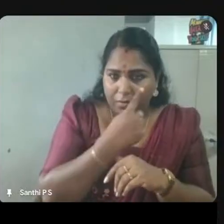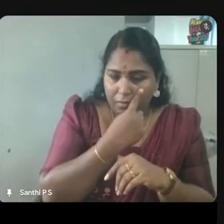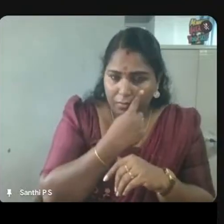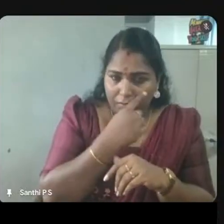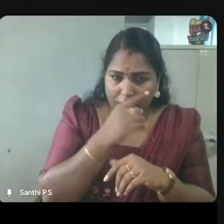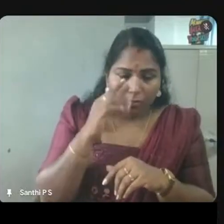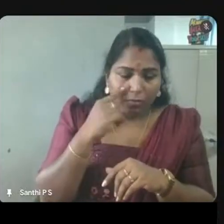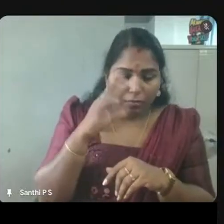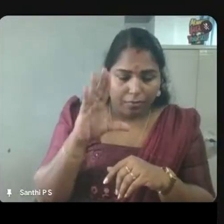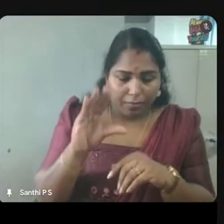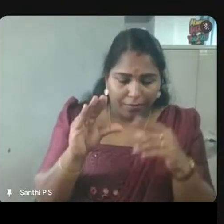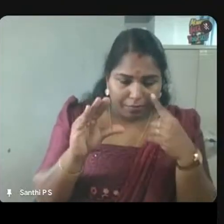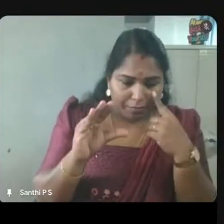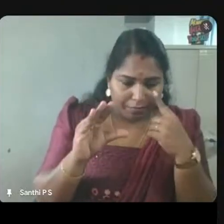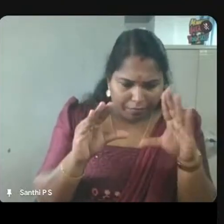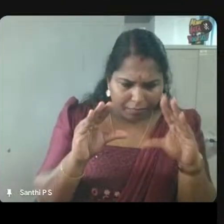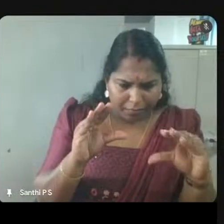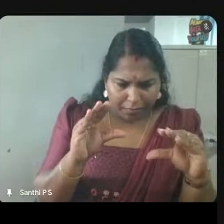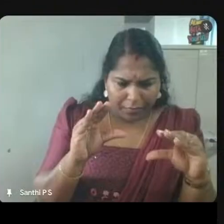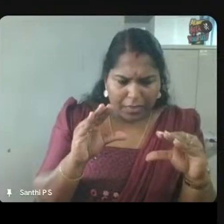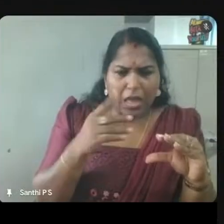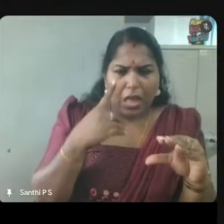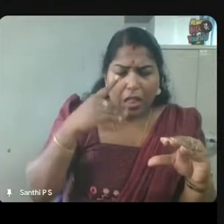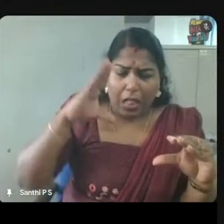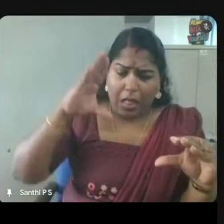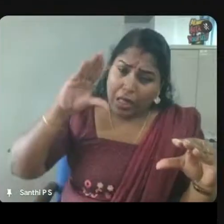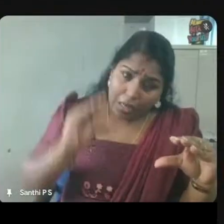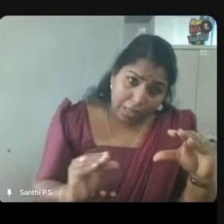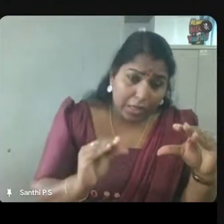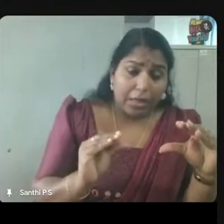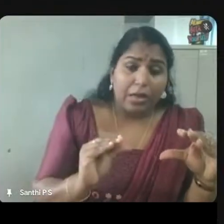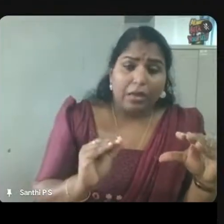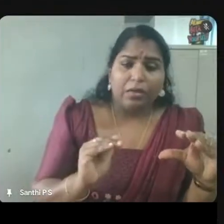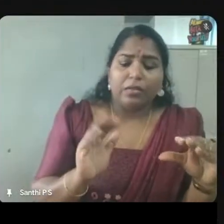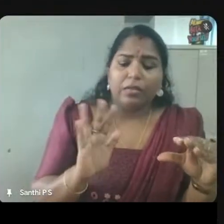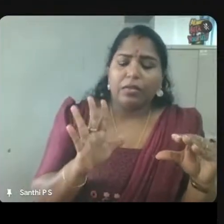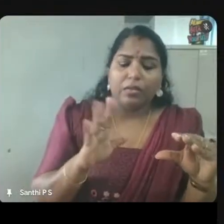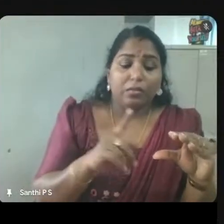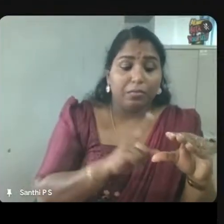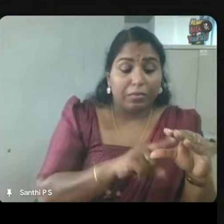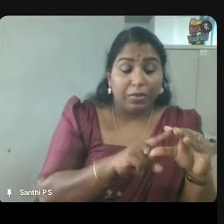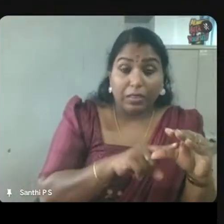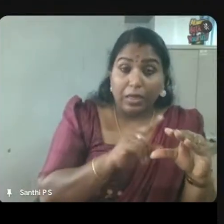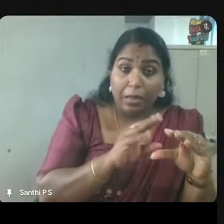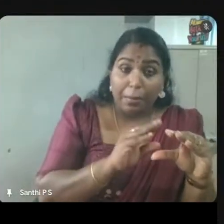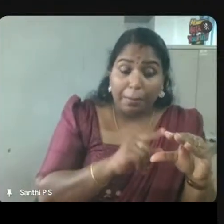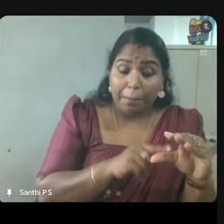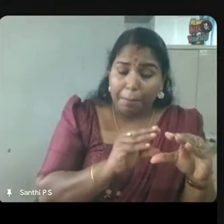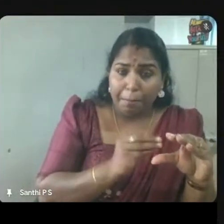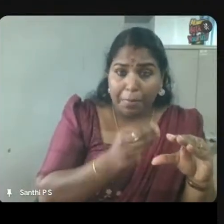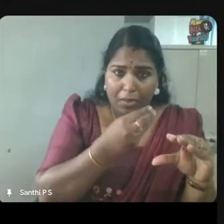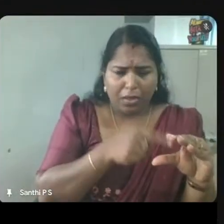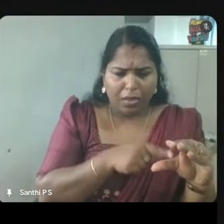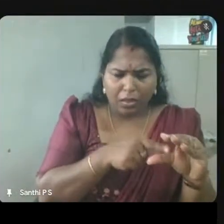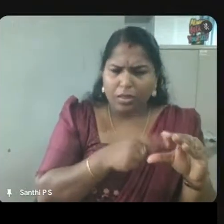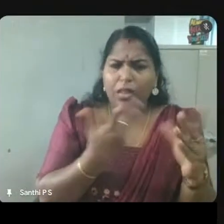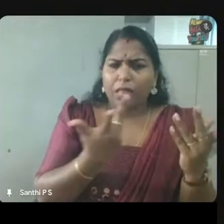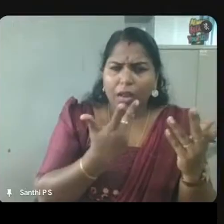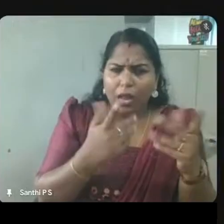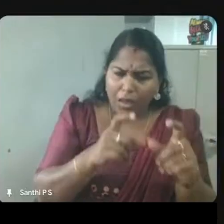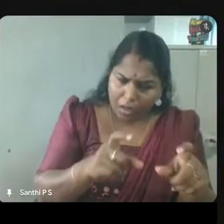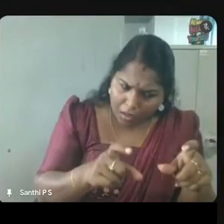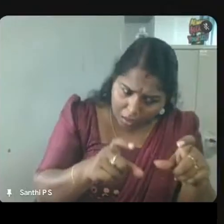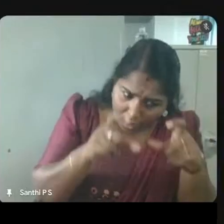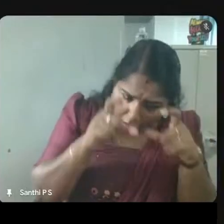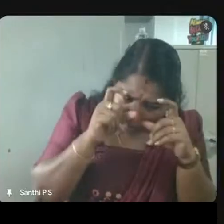കണ്ണ് കാണുന്നില്ല എന്നാണെങ്കിൽ പോലും മറ്റേ കണ്ണിൽ എത്ര കാഴ്ചയുണ്ട്, ബെറ്റർ ഐയിൽ എത്ര കാഴ്ചയുണ്ട്, അത് കണ്ണാടി വെച്ച് എത്രമാത്രം നമുക്ക്